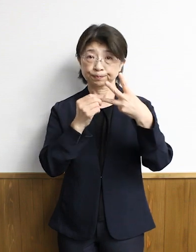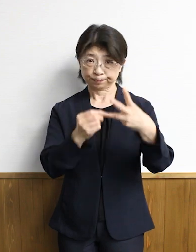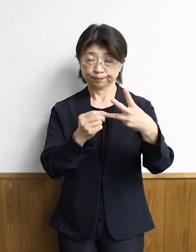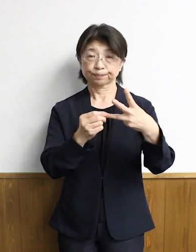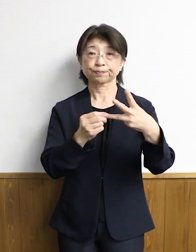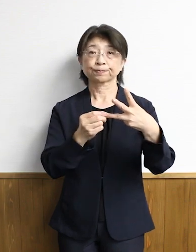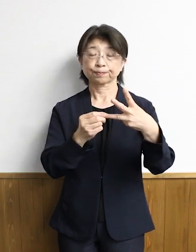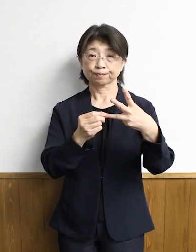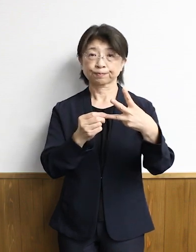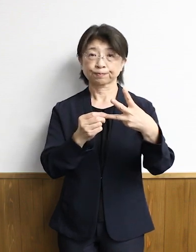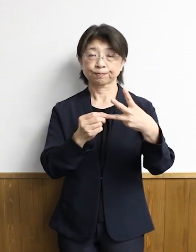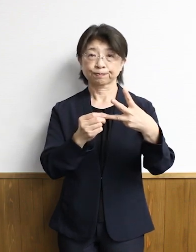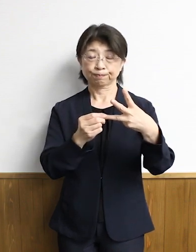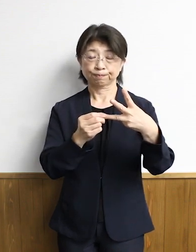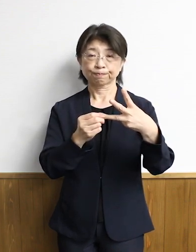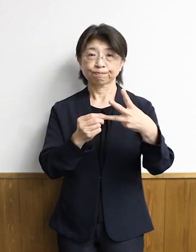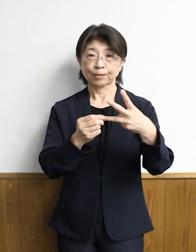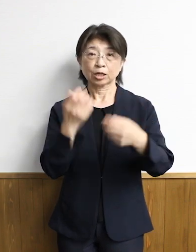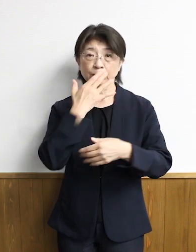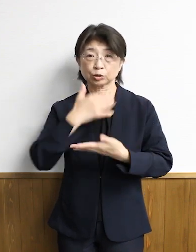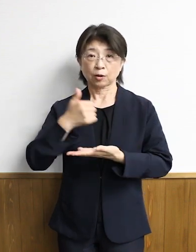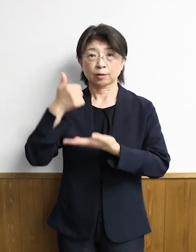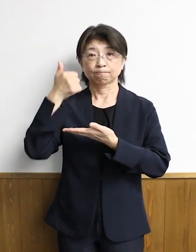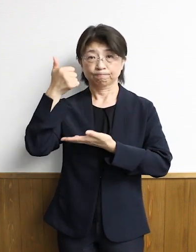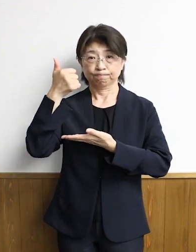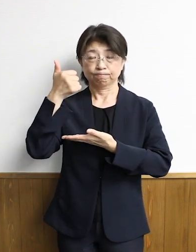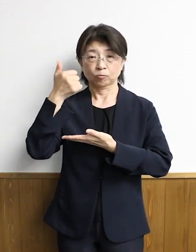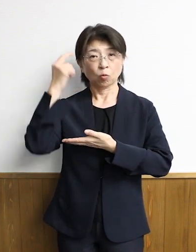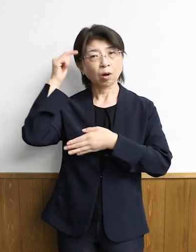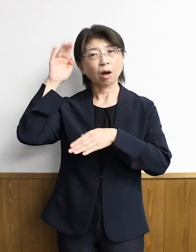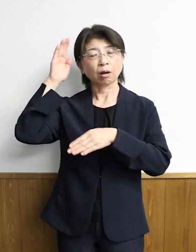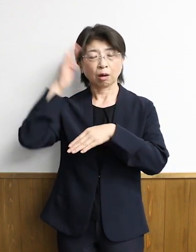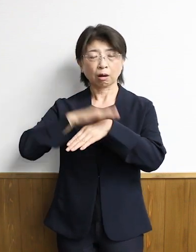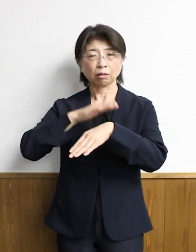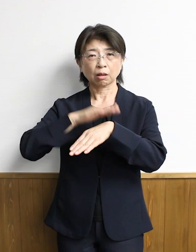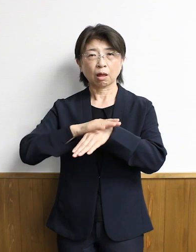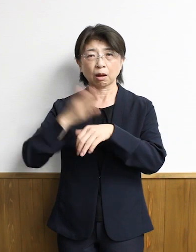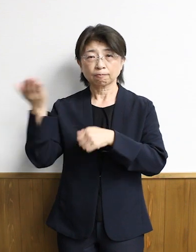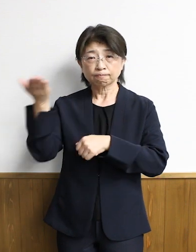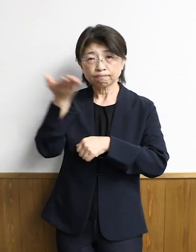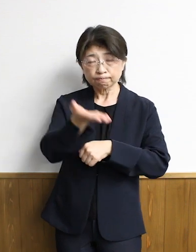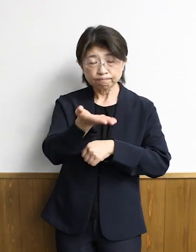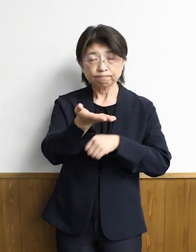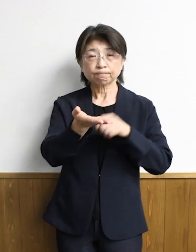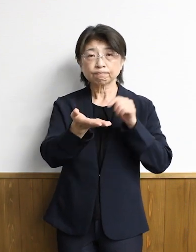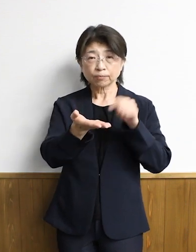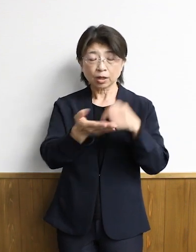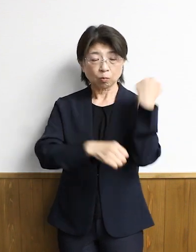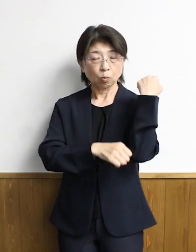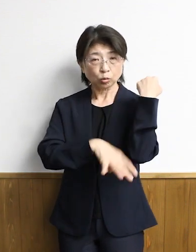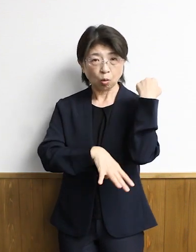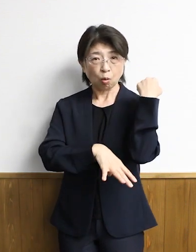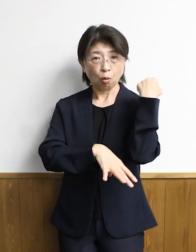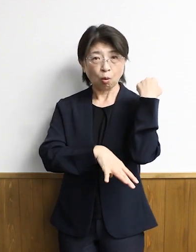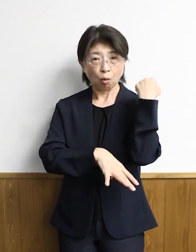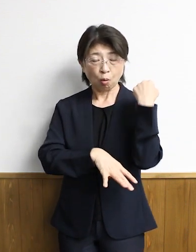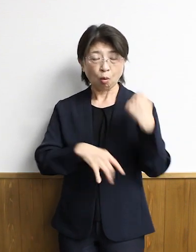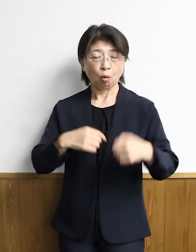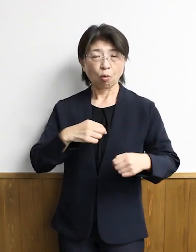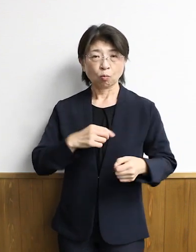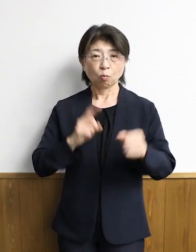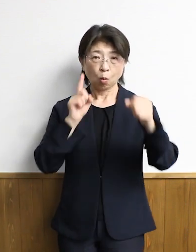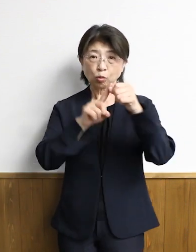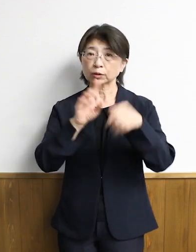つ目は強度の偉人渋沢長の精神を受け継ぎ律子助支え合い